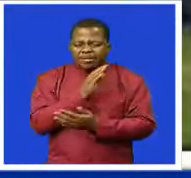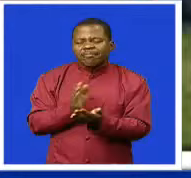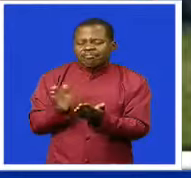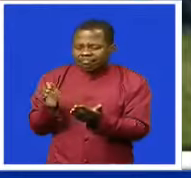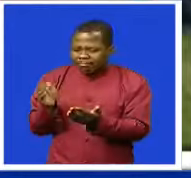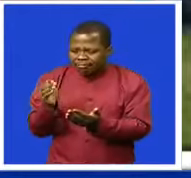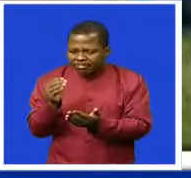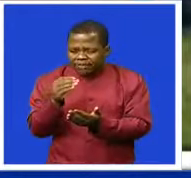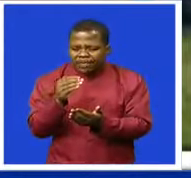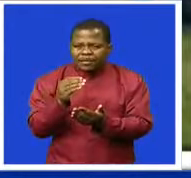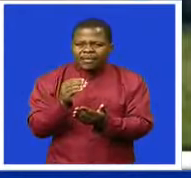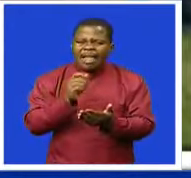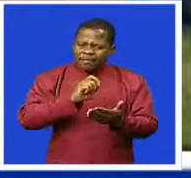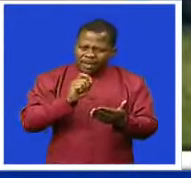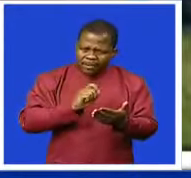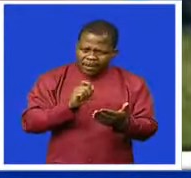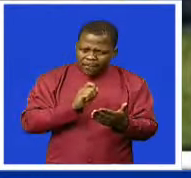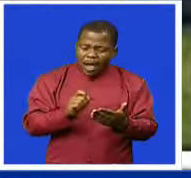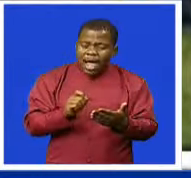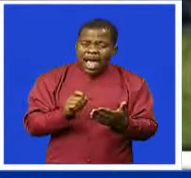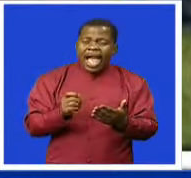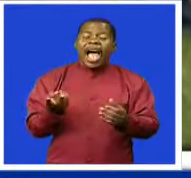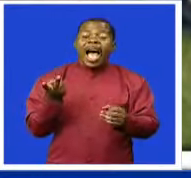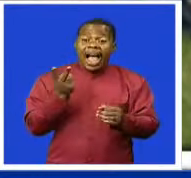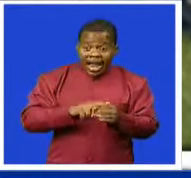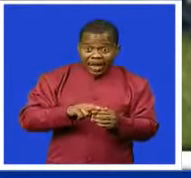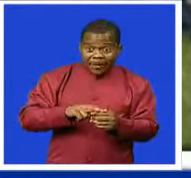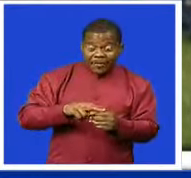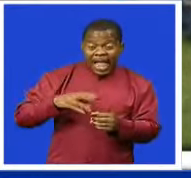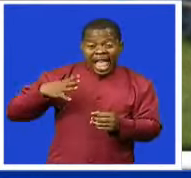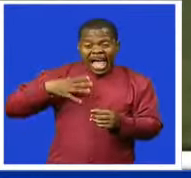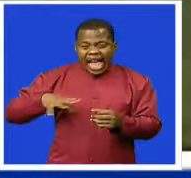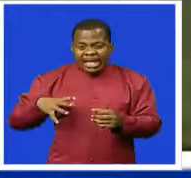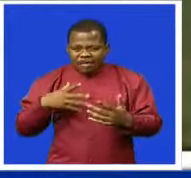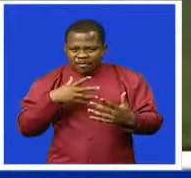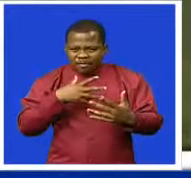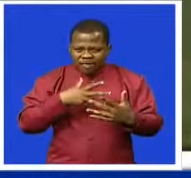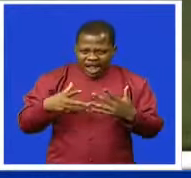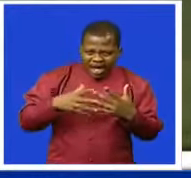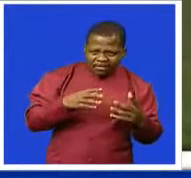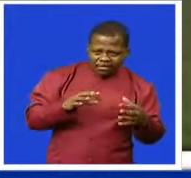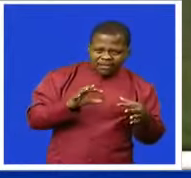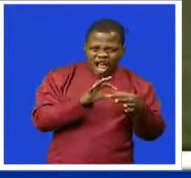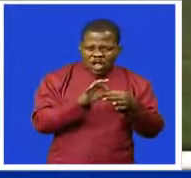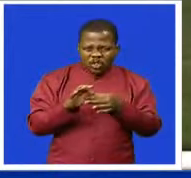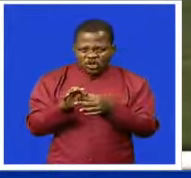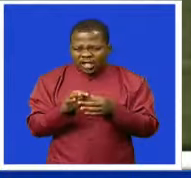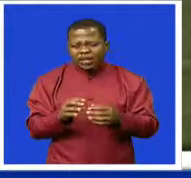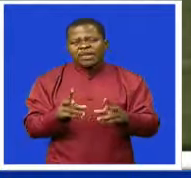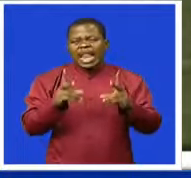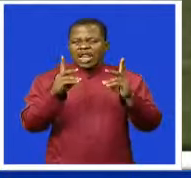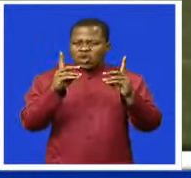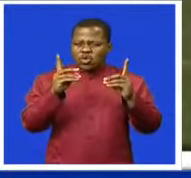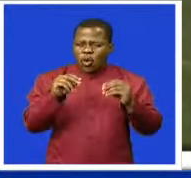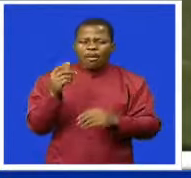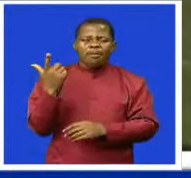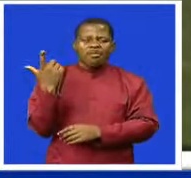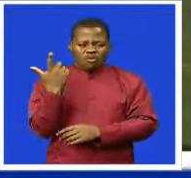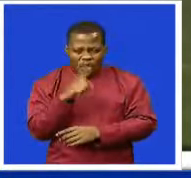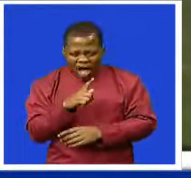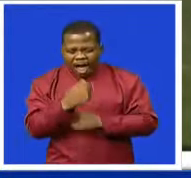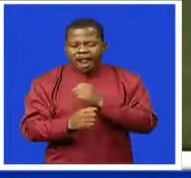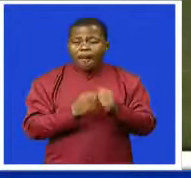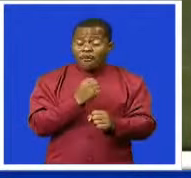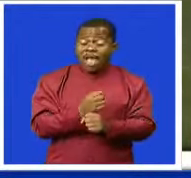lesikwendile sinhlangano kulomnyaka lo wa 2020 kuze kokuthi sikhona ukuthi kulomnyaka lo tako sibone le